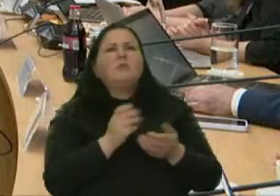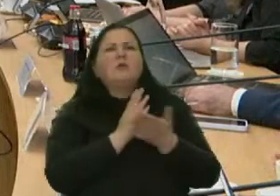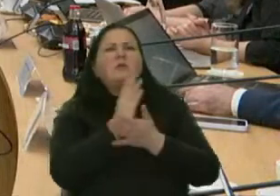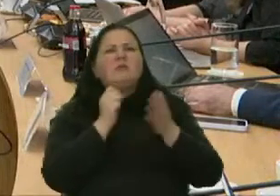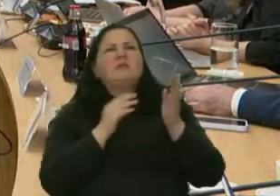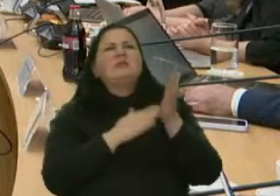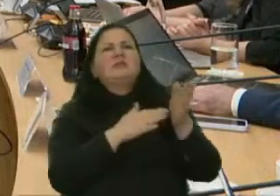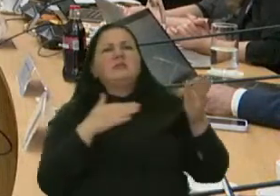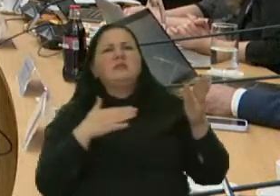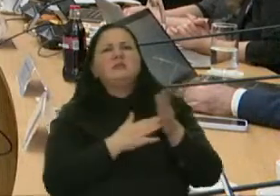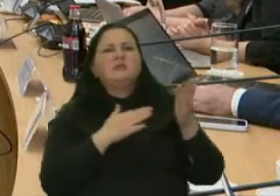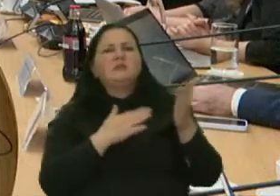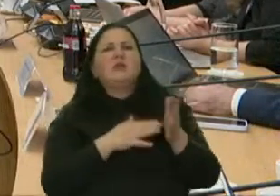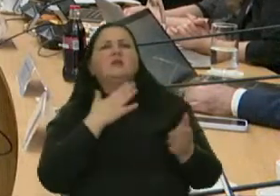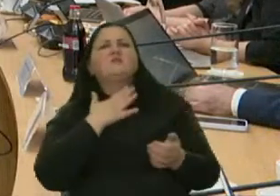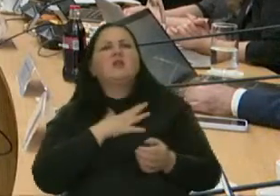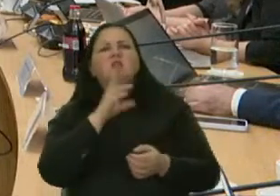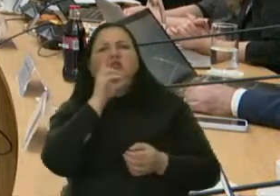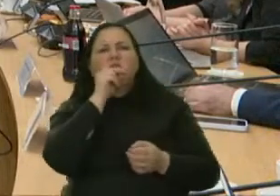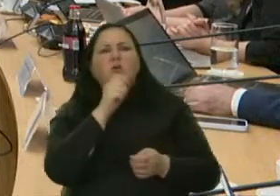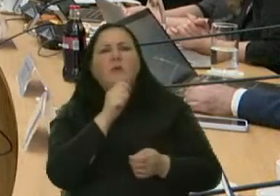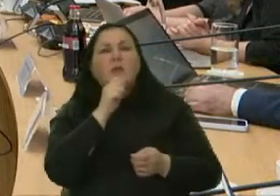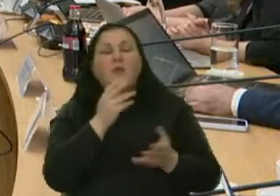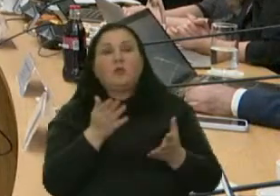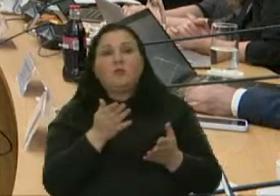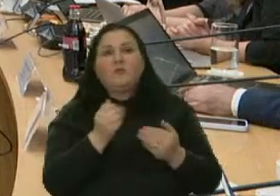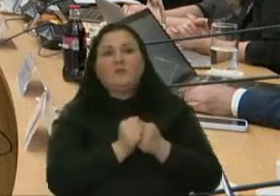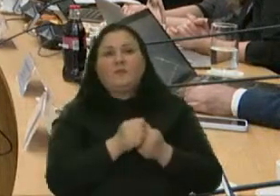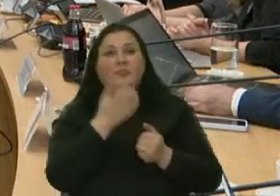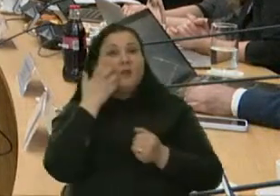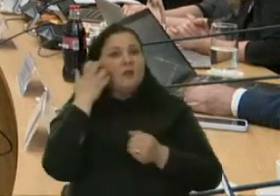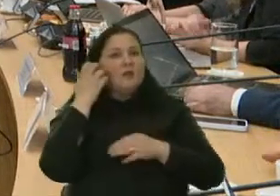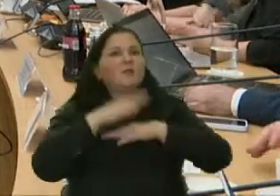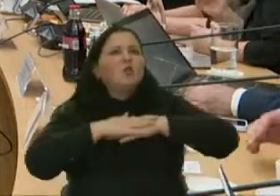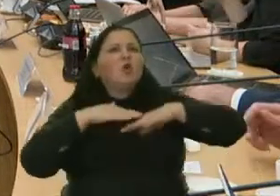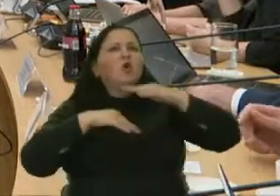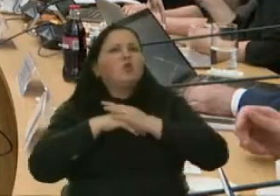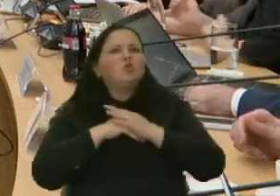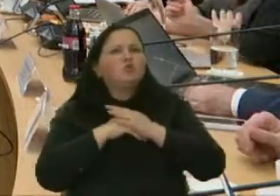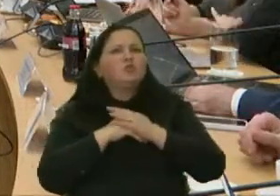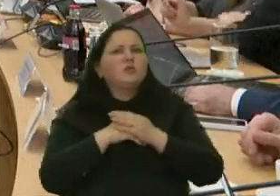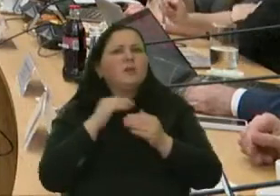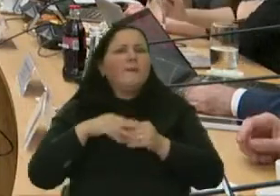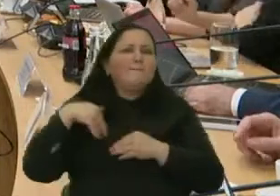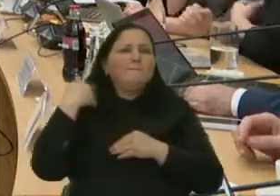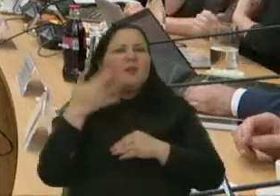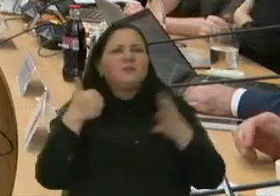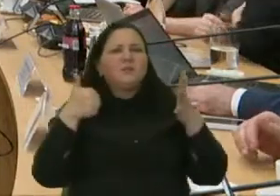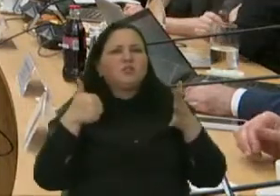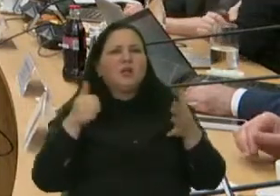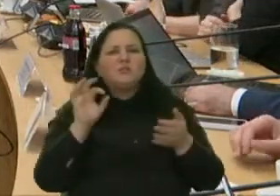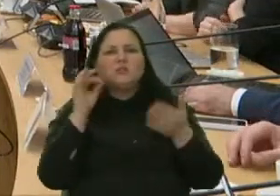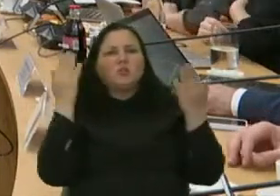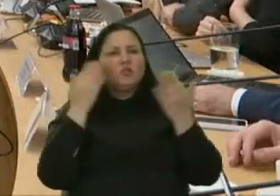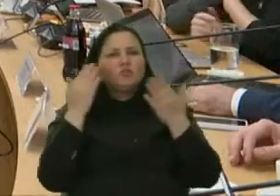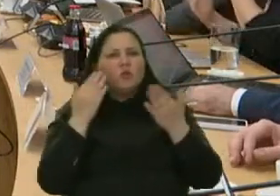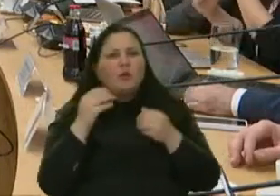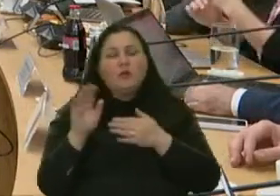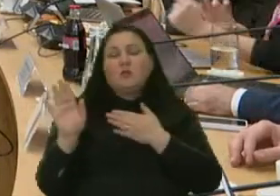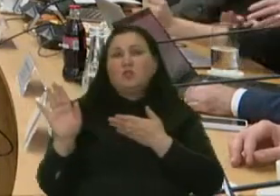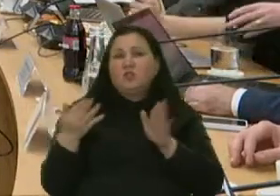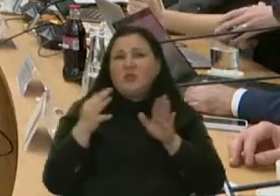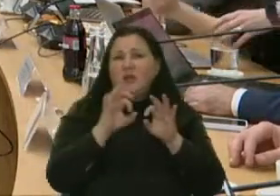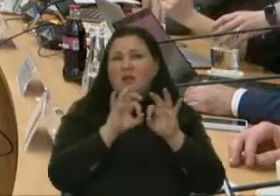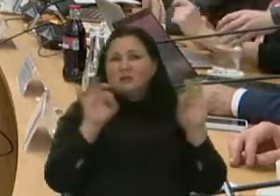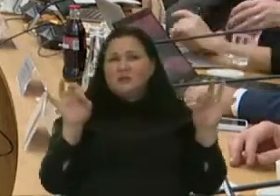să îți facă plăcere să vorbești la microfon adică Când construiești echivalentul la peste șase școli dar noi de la zero